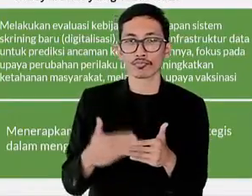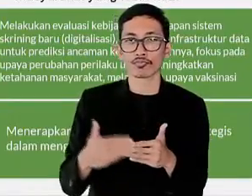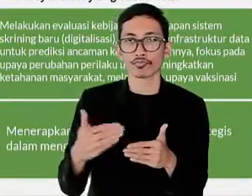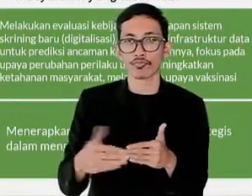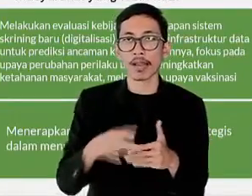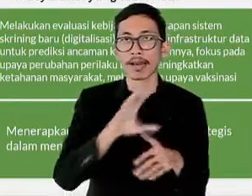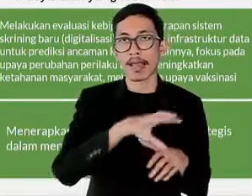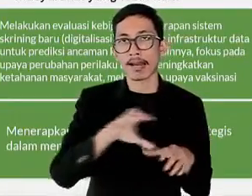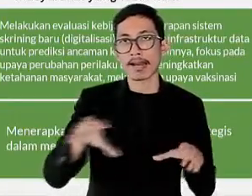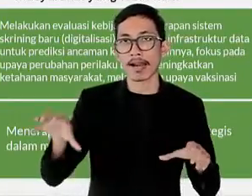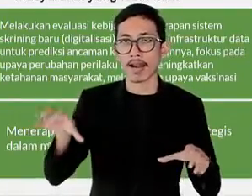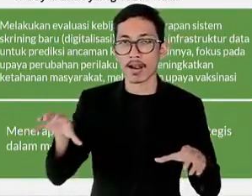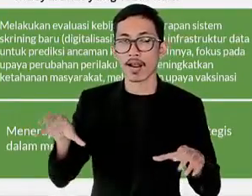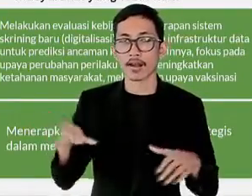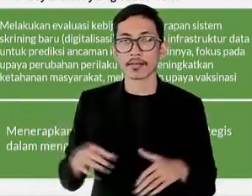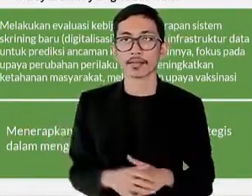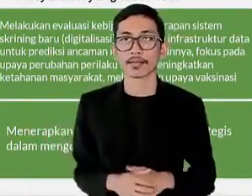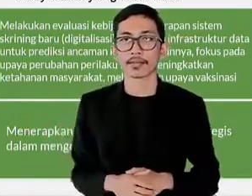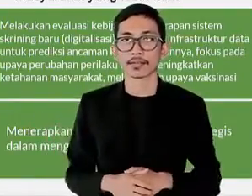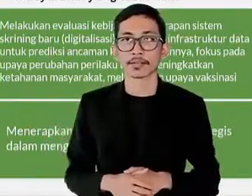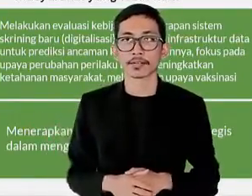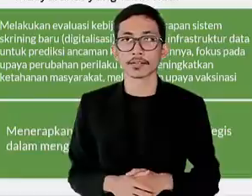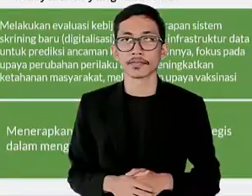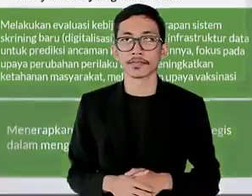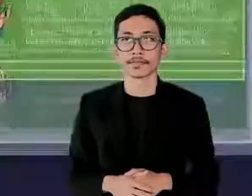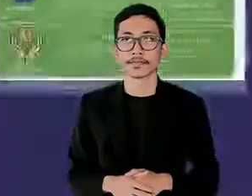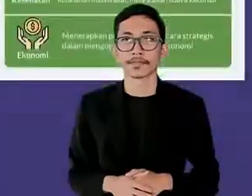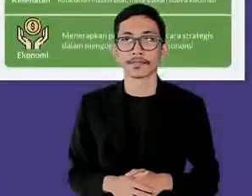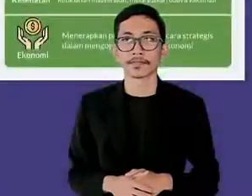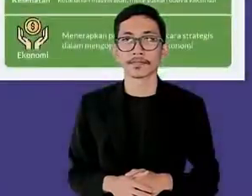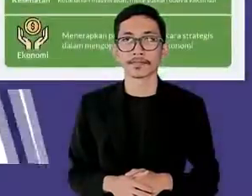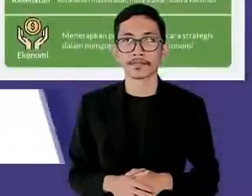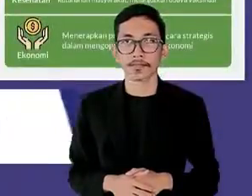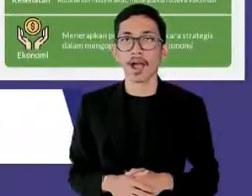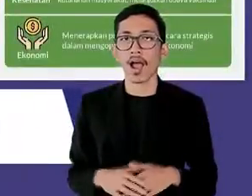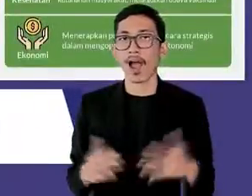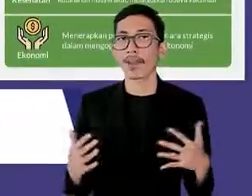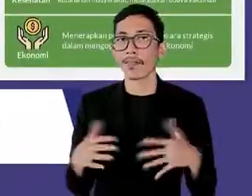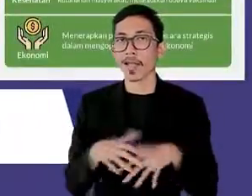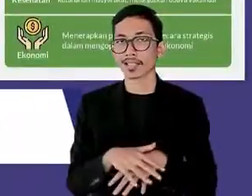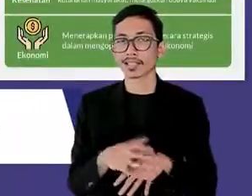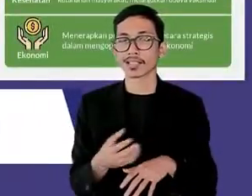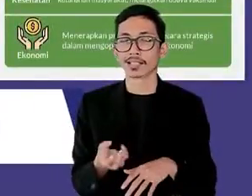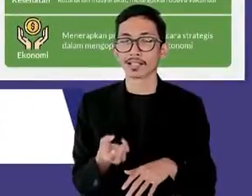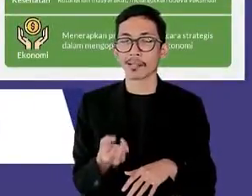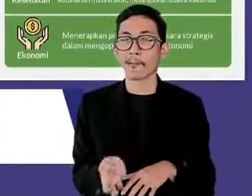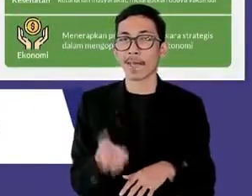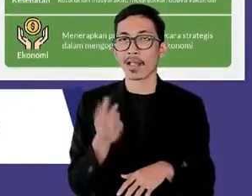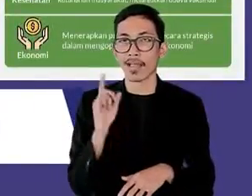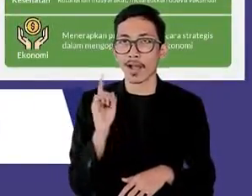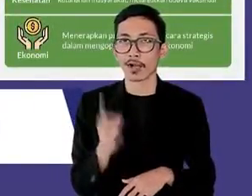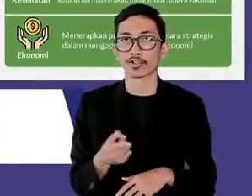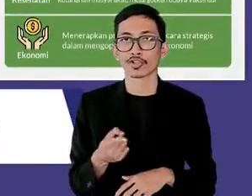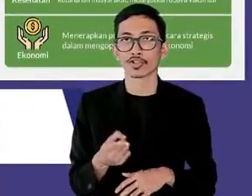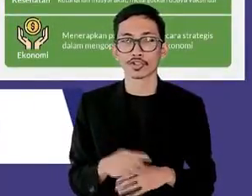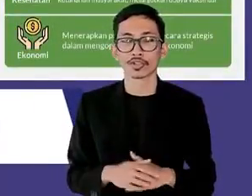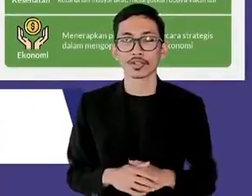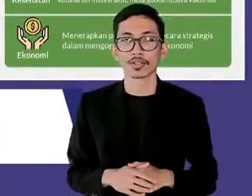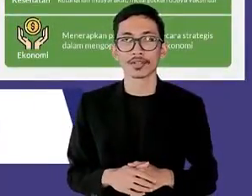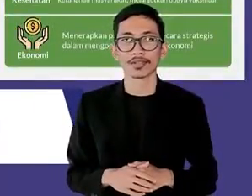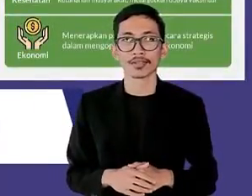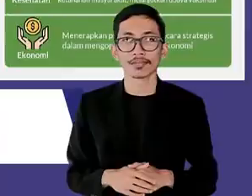upaya memperbaiki ini berisi Penanganan dan adaptasi yang cepat terhadap dinamika kasus